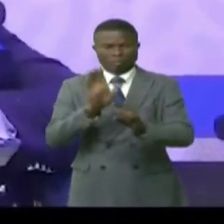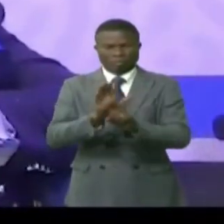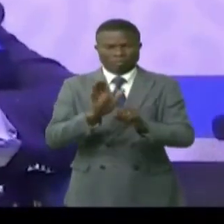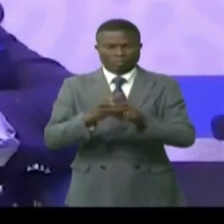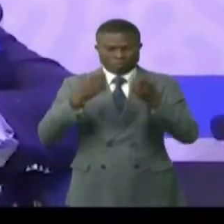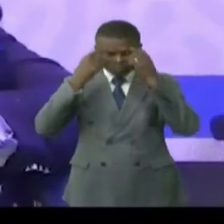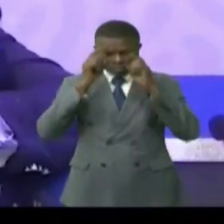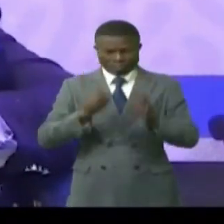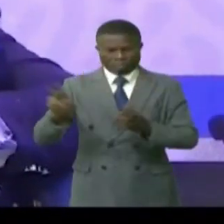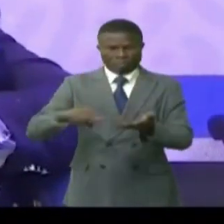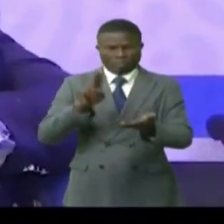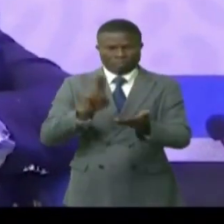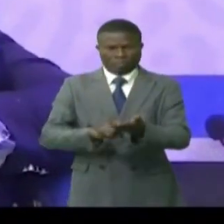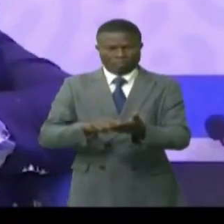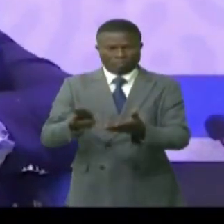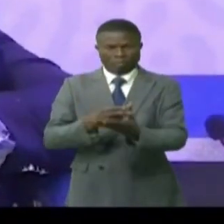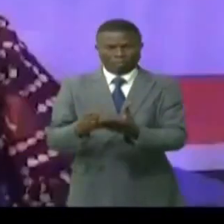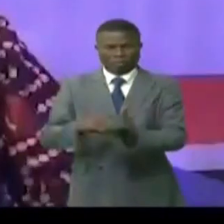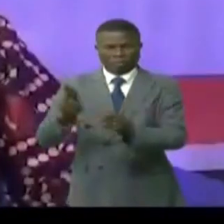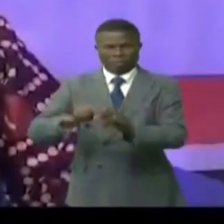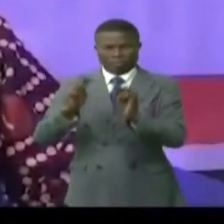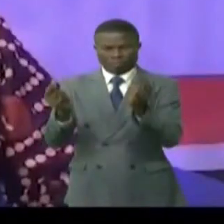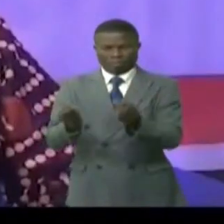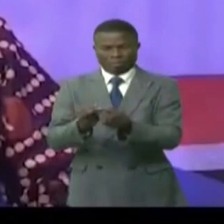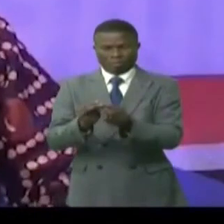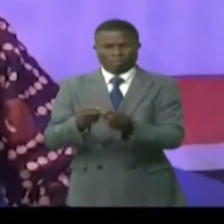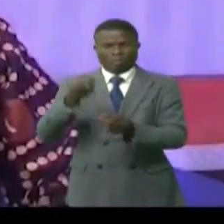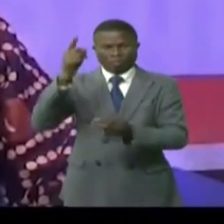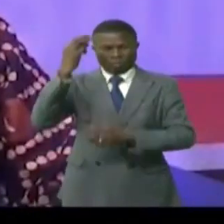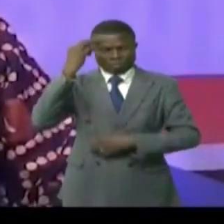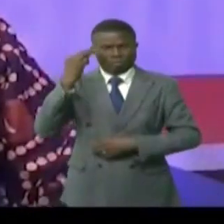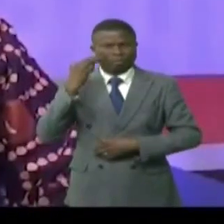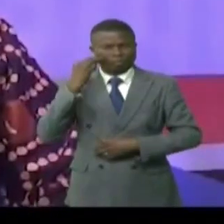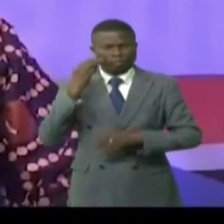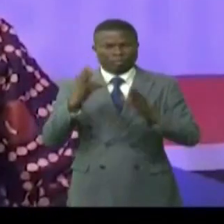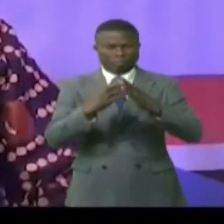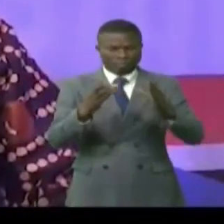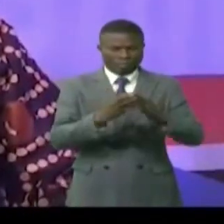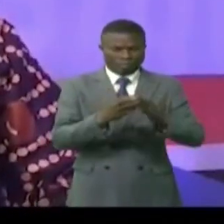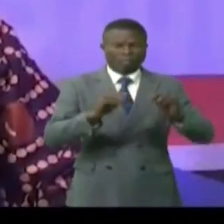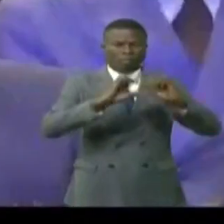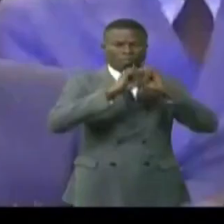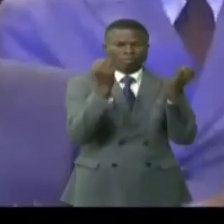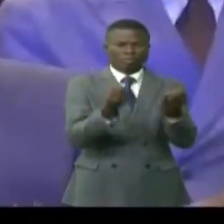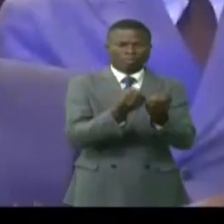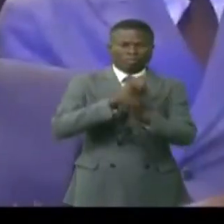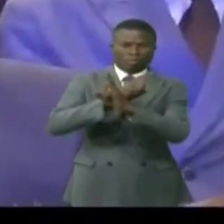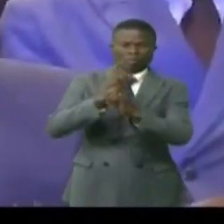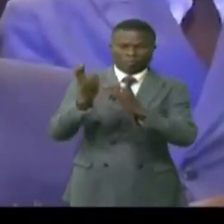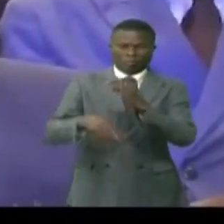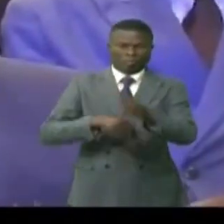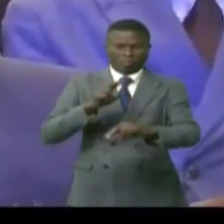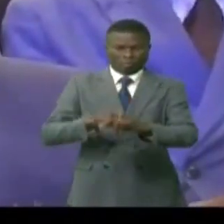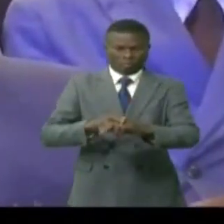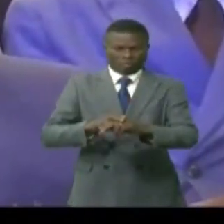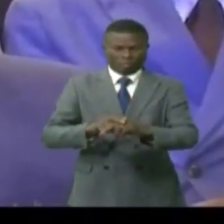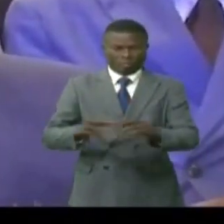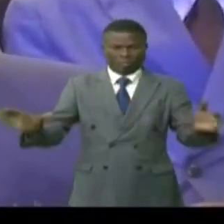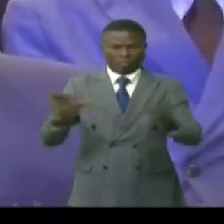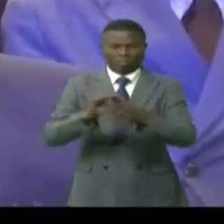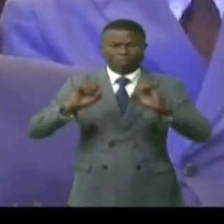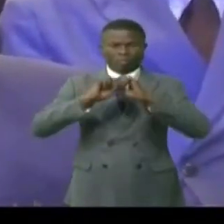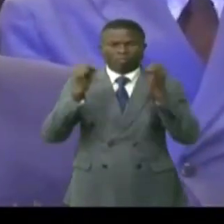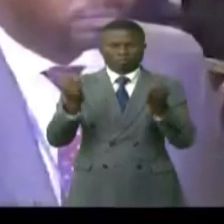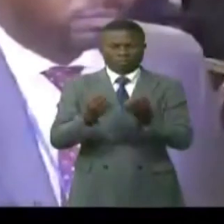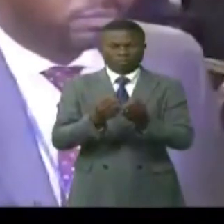protocoles d'accord signés entre les parties de 2015 à 2021 pour le maintien de l'harmonie et de la cohésion